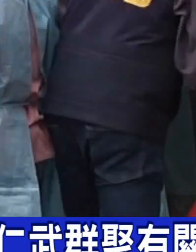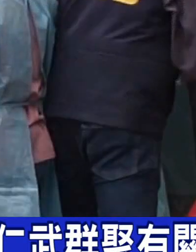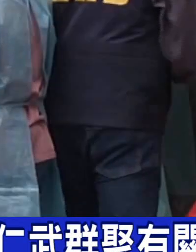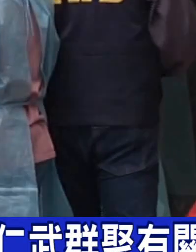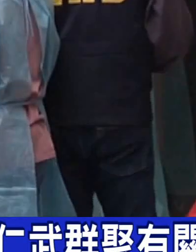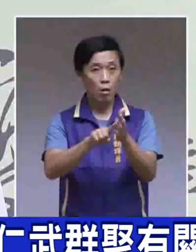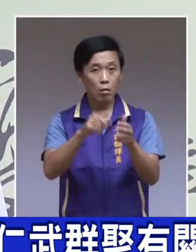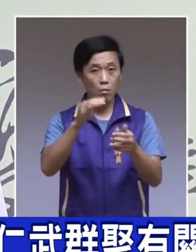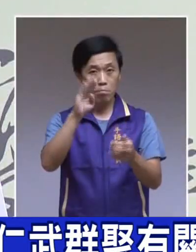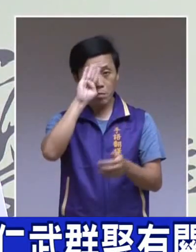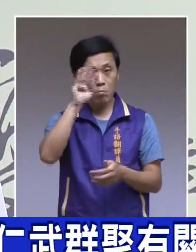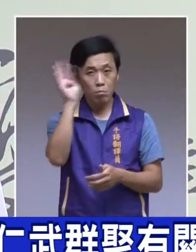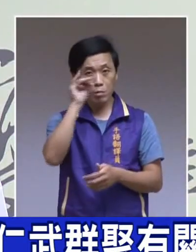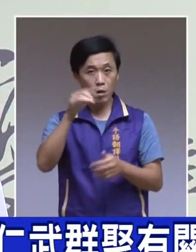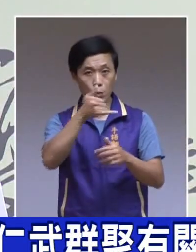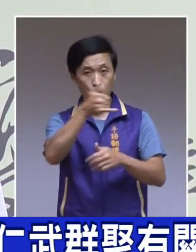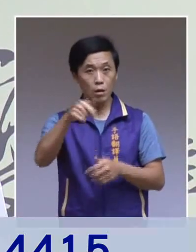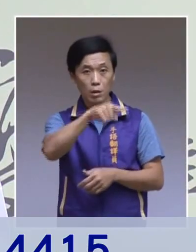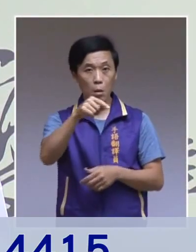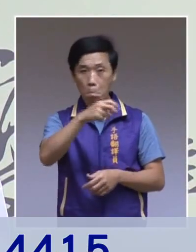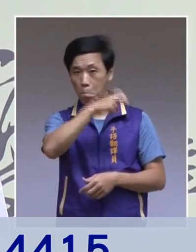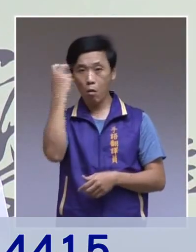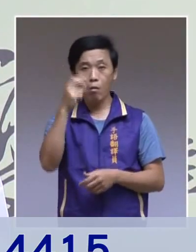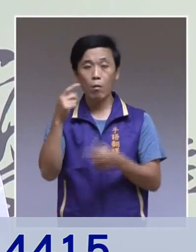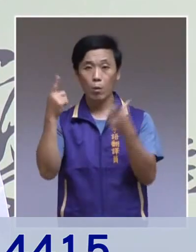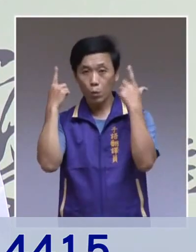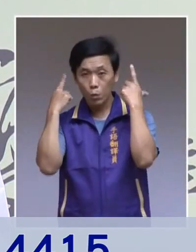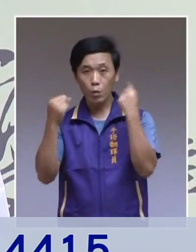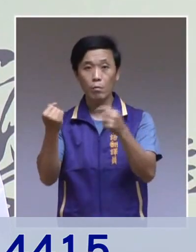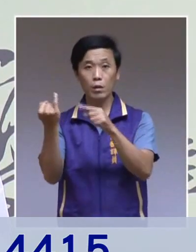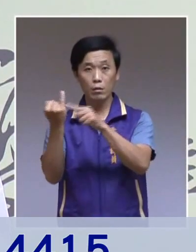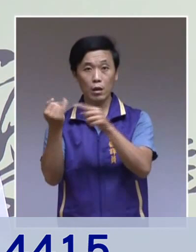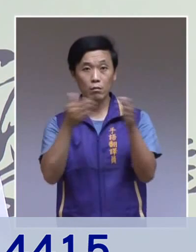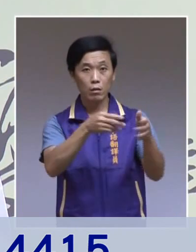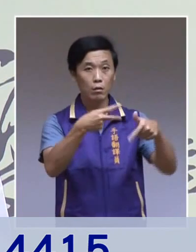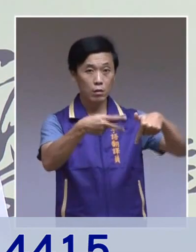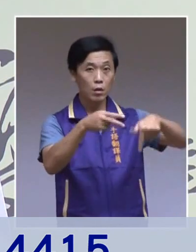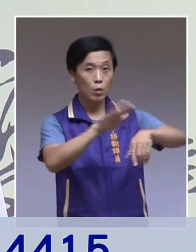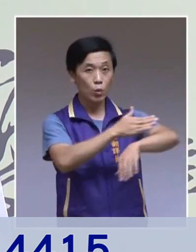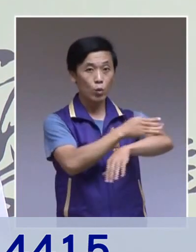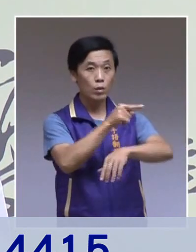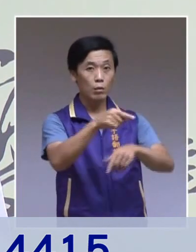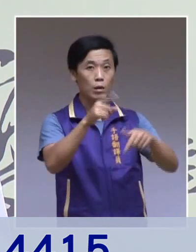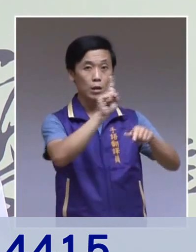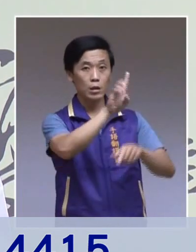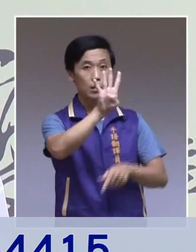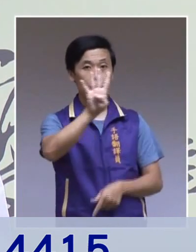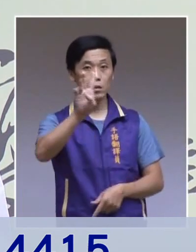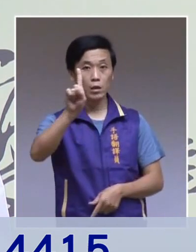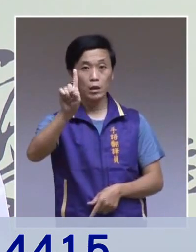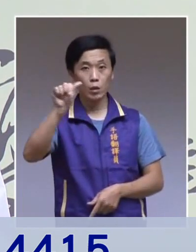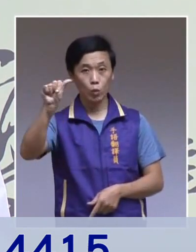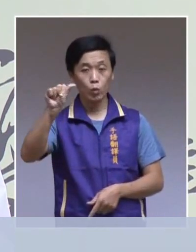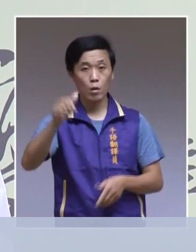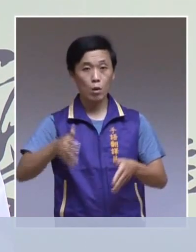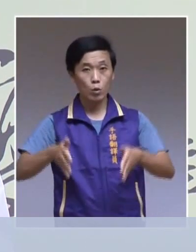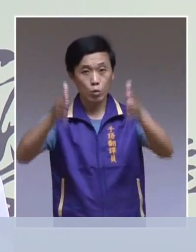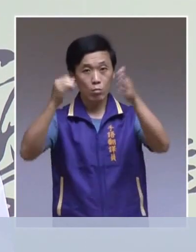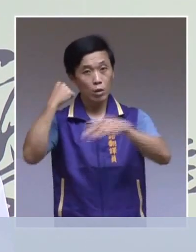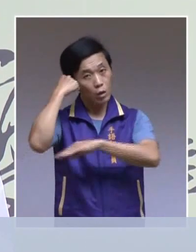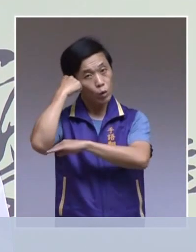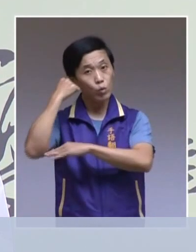零计划大楼。 他是跟原来的人五的14415是同一栋大